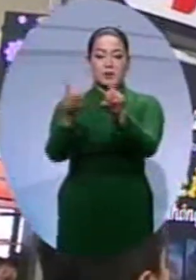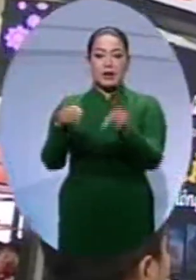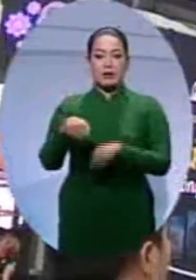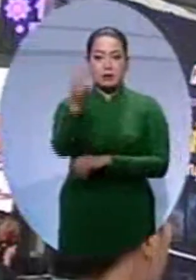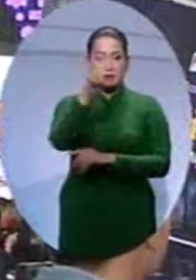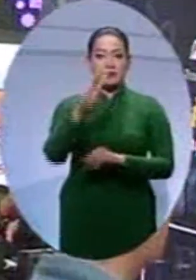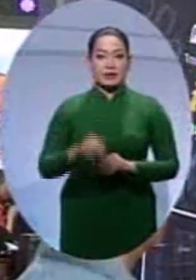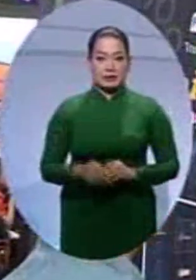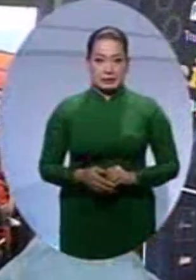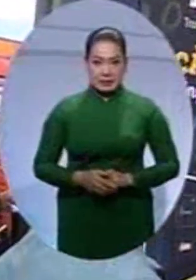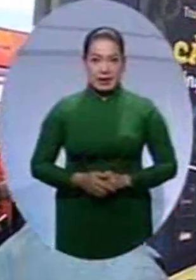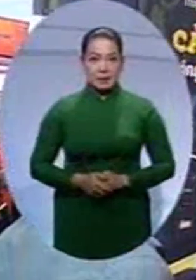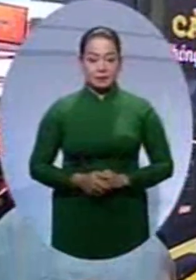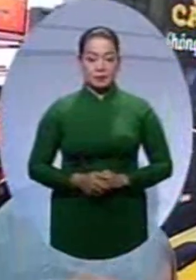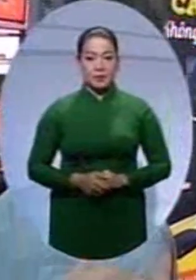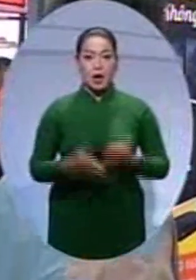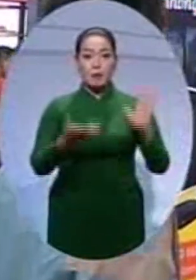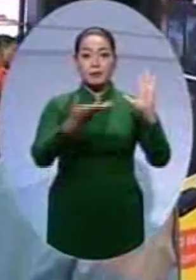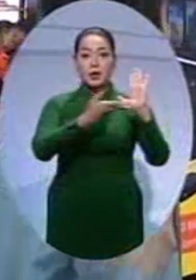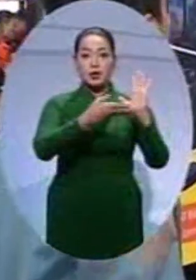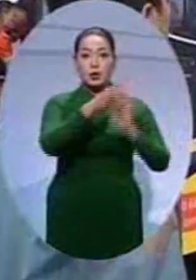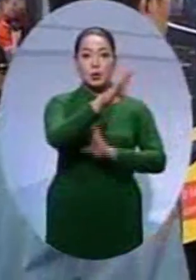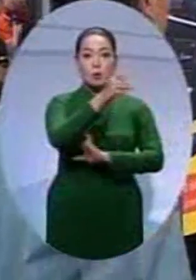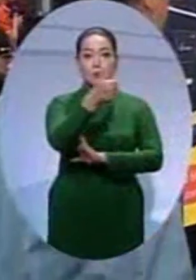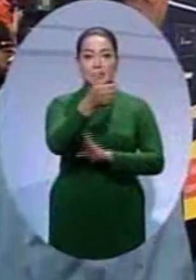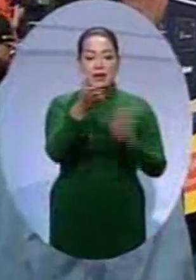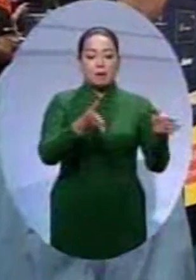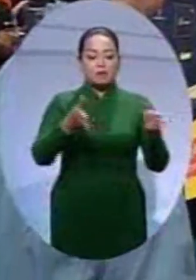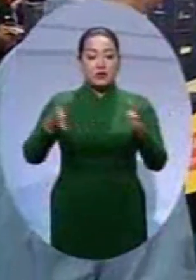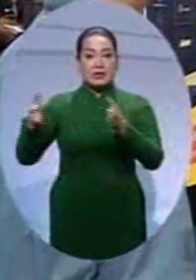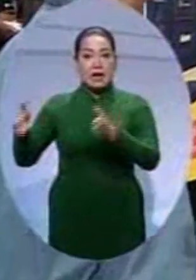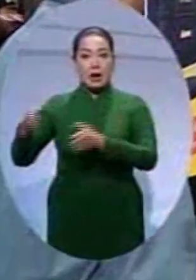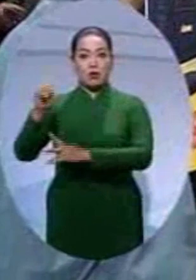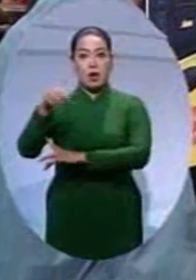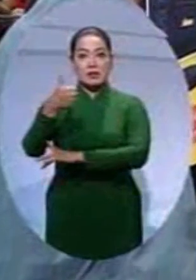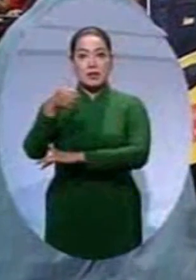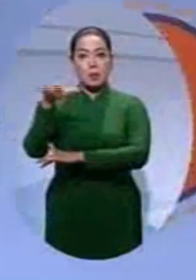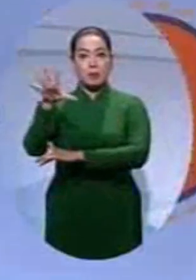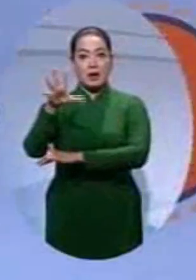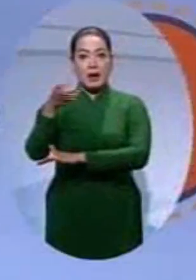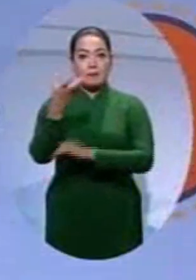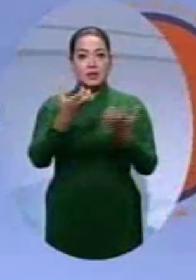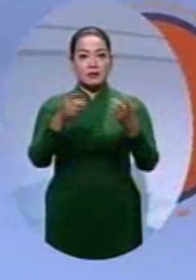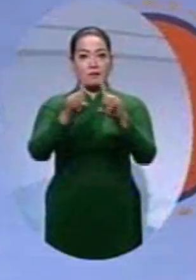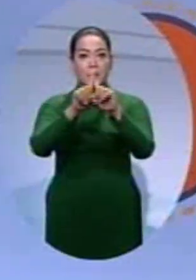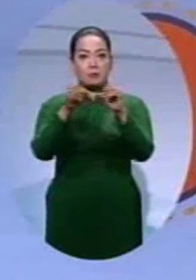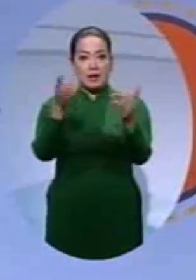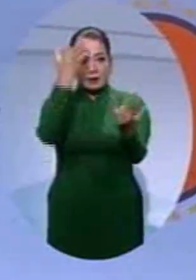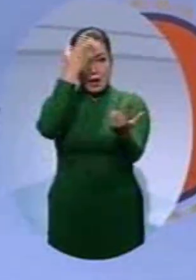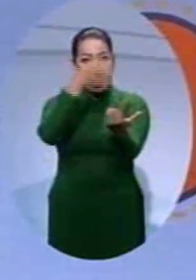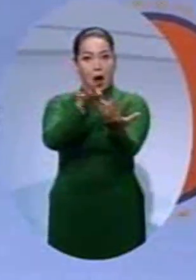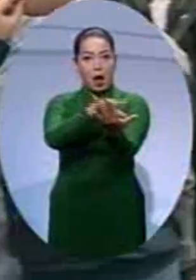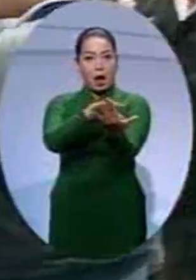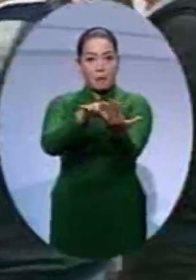Tại khu vực triển lãm với 46 gian hàng và 65 sản phẩm, giải pháp trong các lĩnh vực doanh nghiệp thông minh, nhà